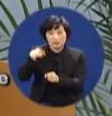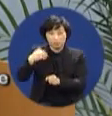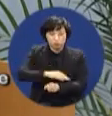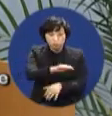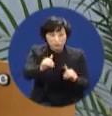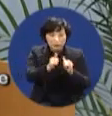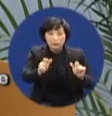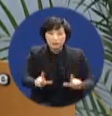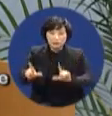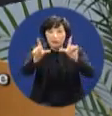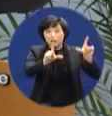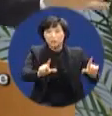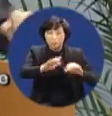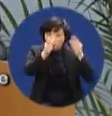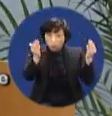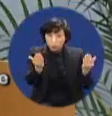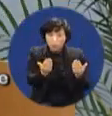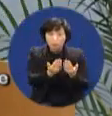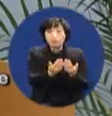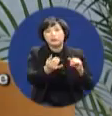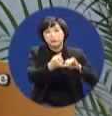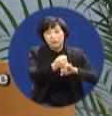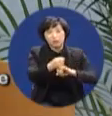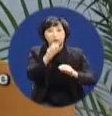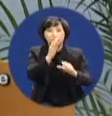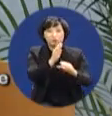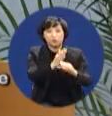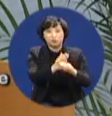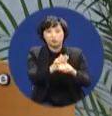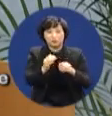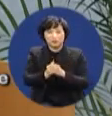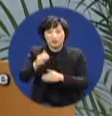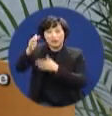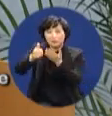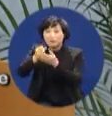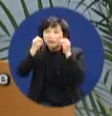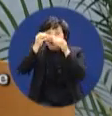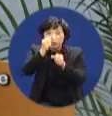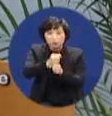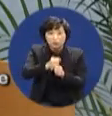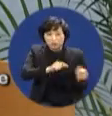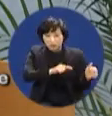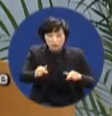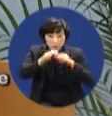있는 모든 약속 가운데 하나님이